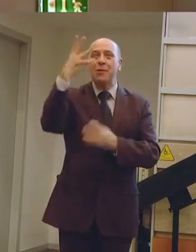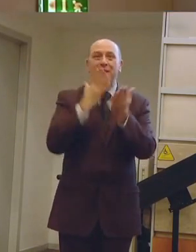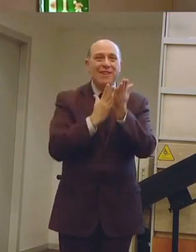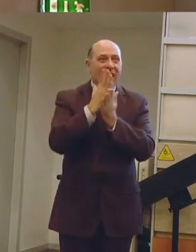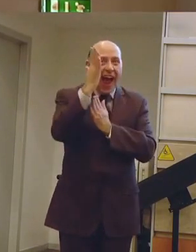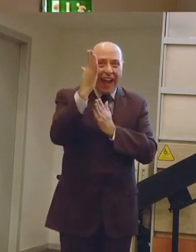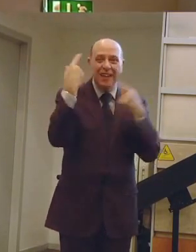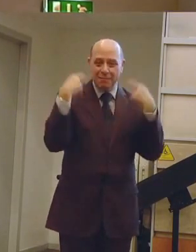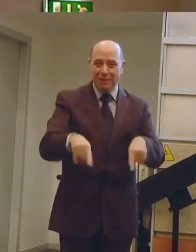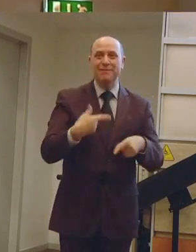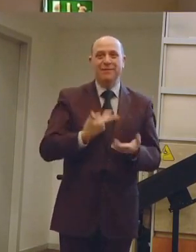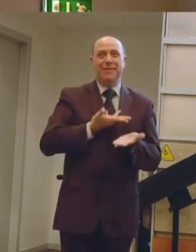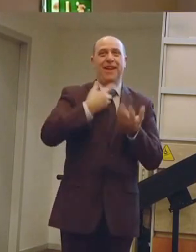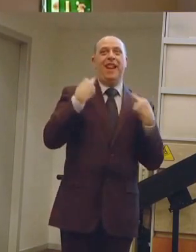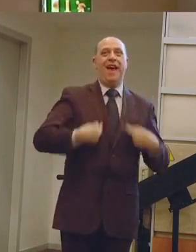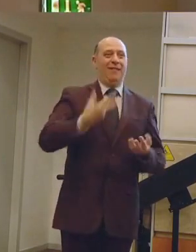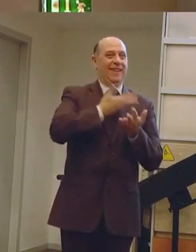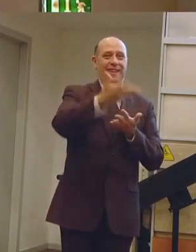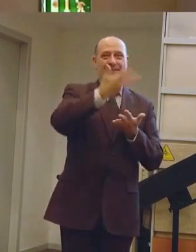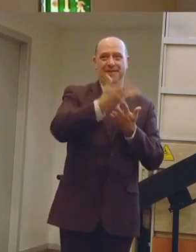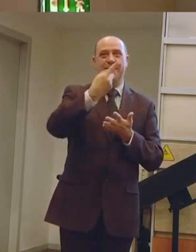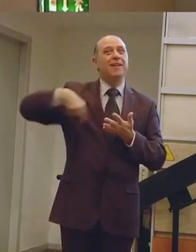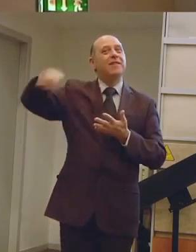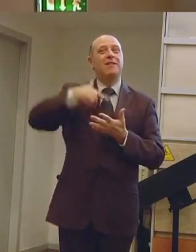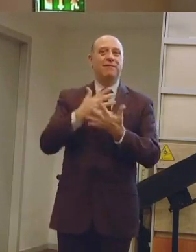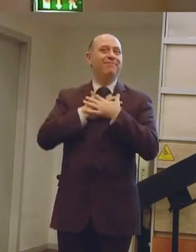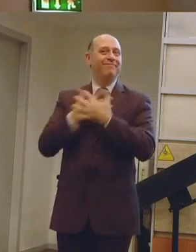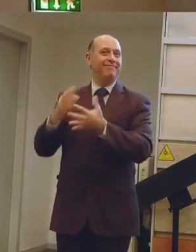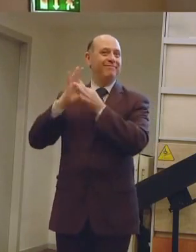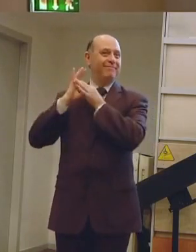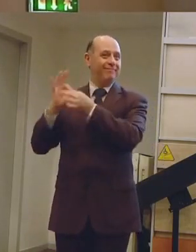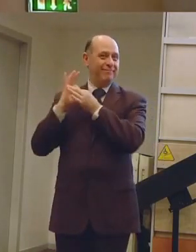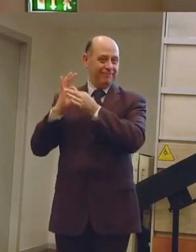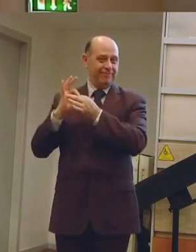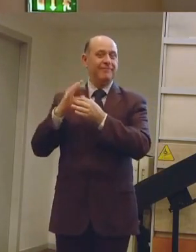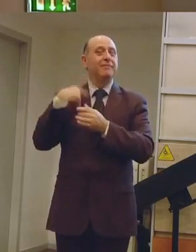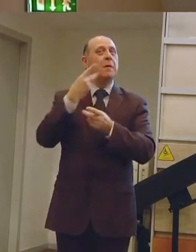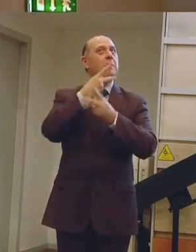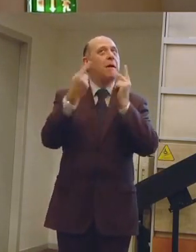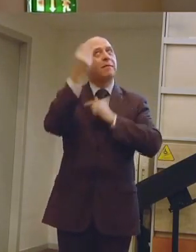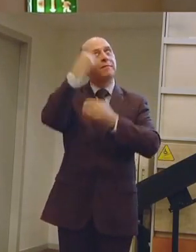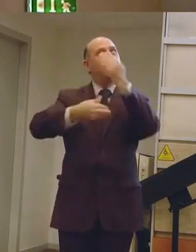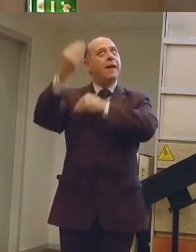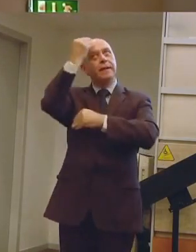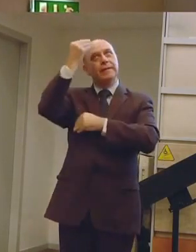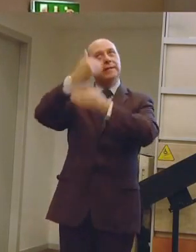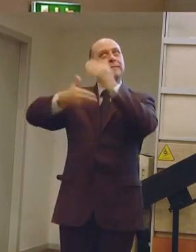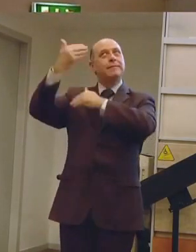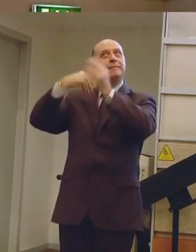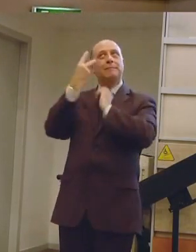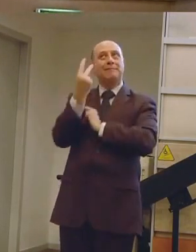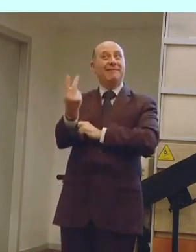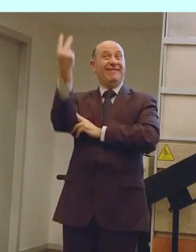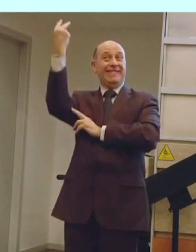anni a raccontare la nostra vita il nostro amore Ogni tanto guardo indietro e penso ne abbiamo